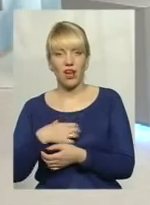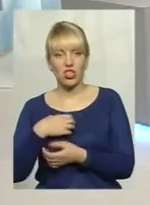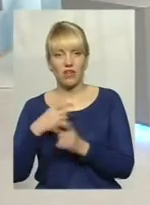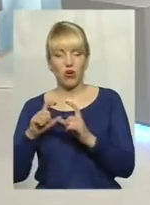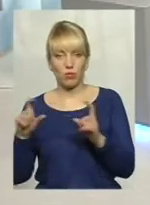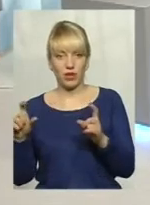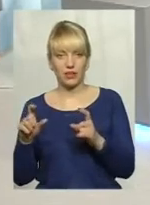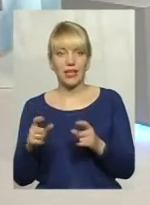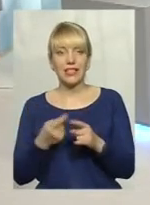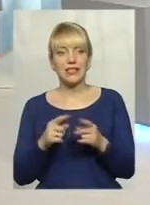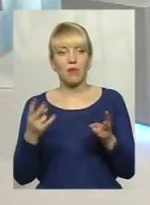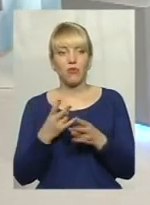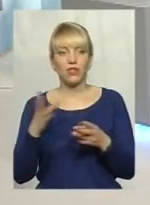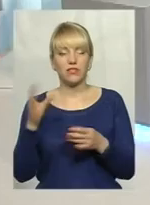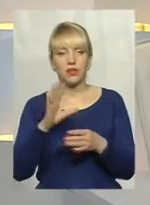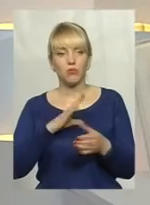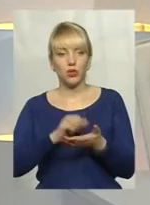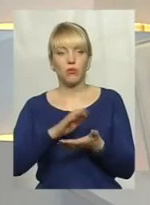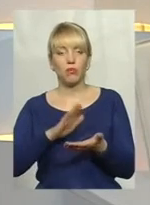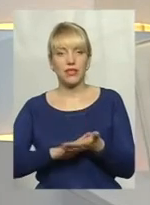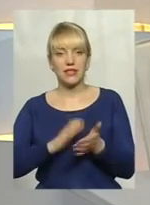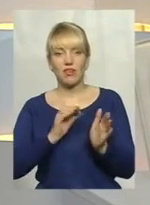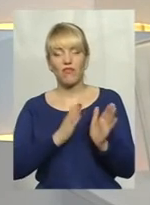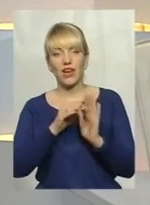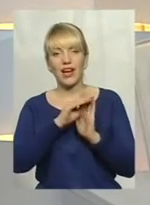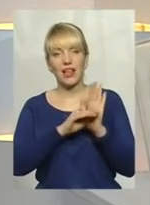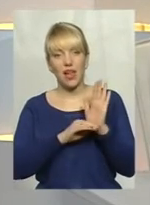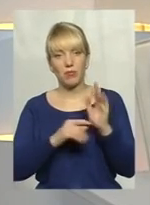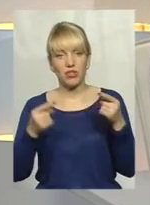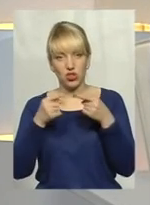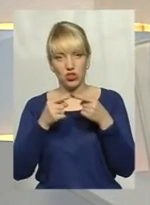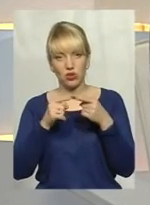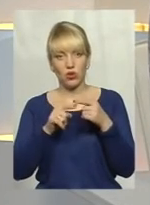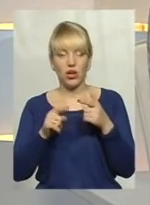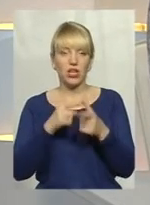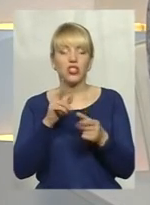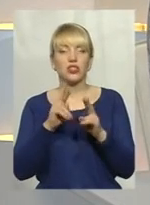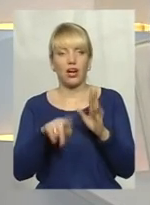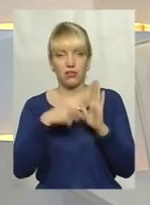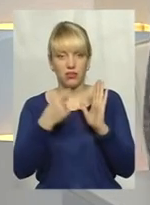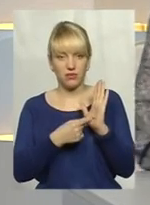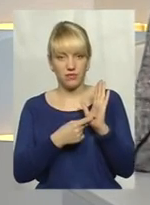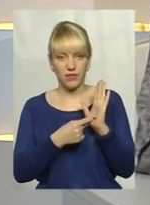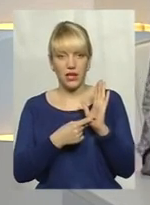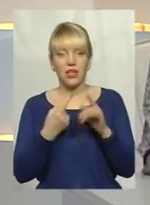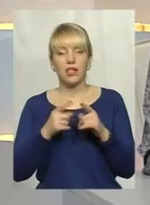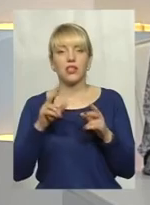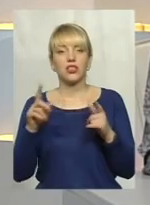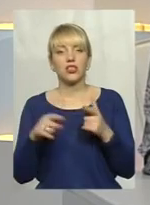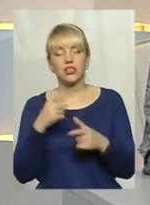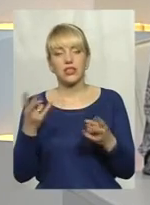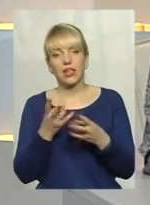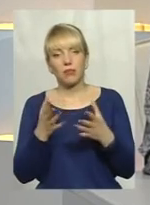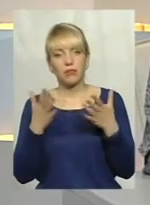об'єктом. Це має все бути прописано в регламенті чітко? Чи яким чином має відбуватися? Чи треба все-таки